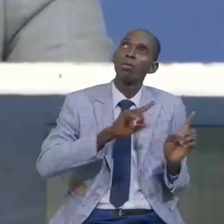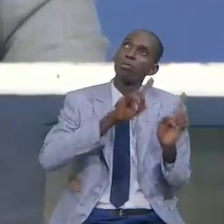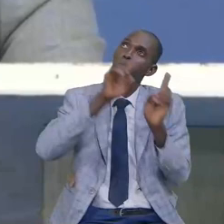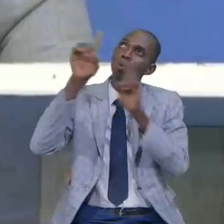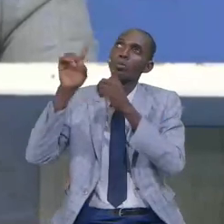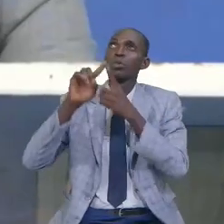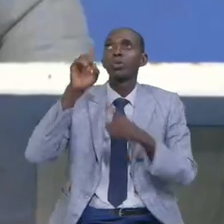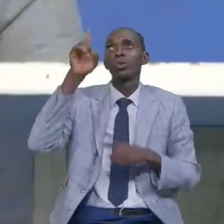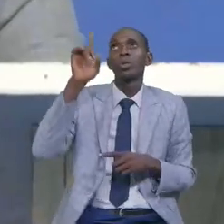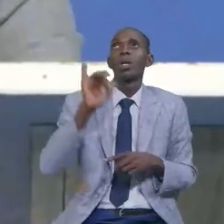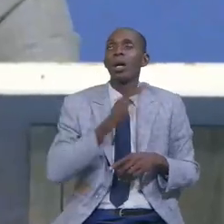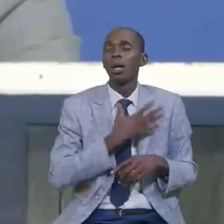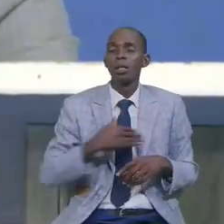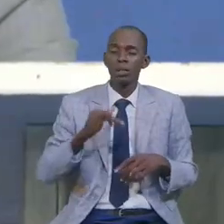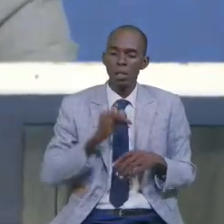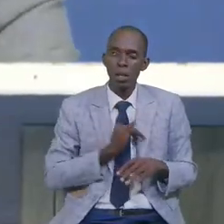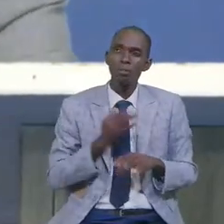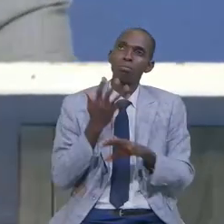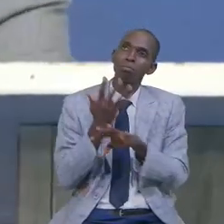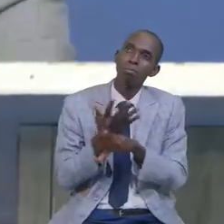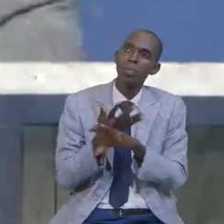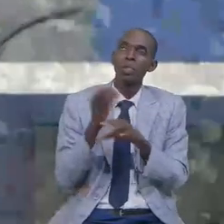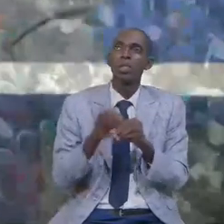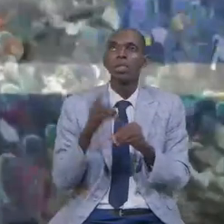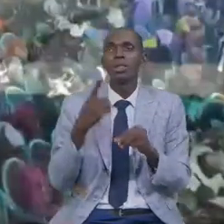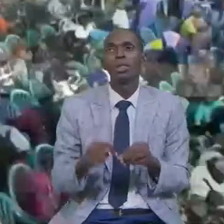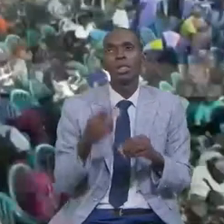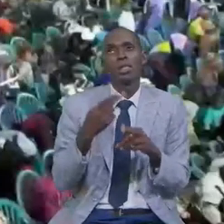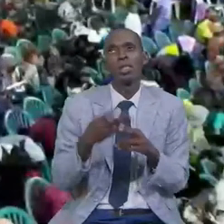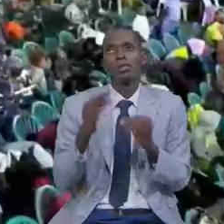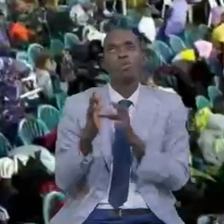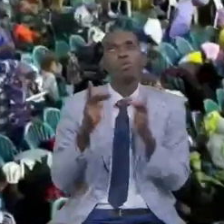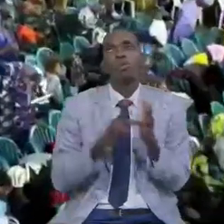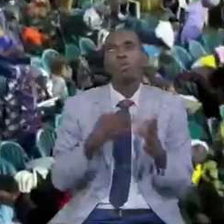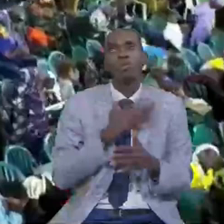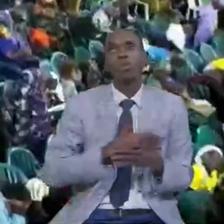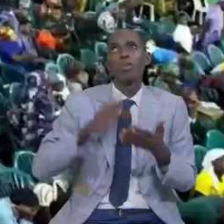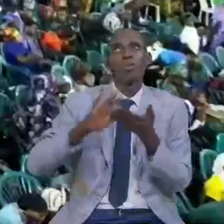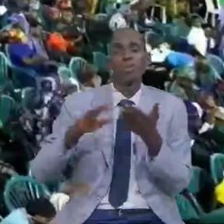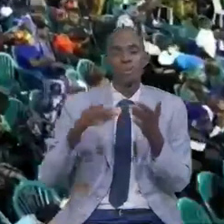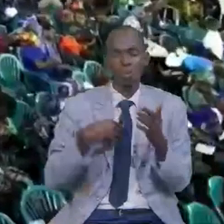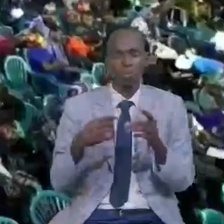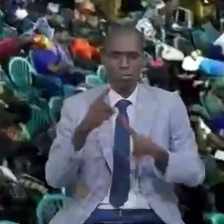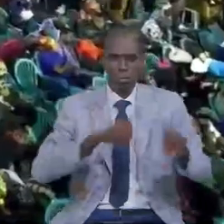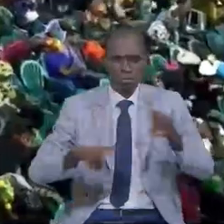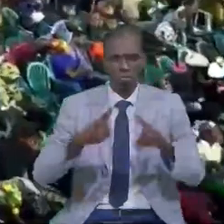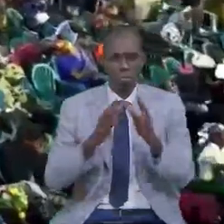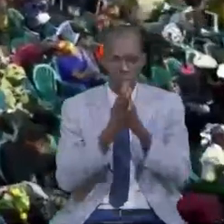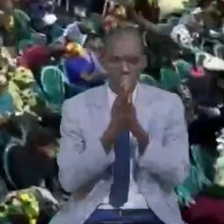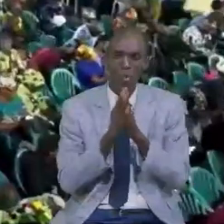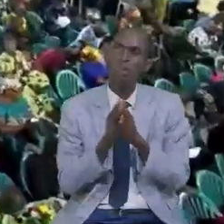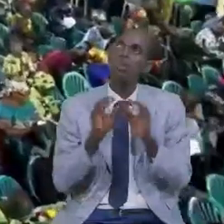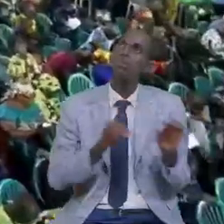plaide au nom de Jésus-Christ. Pardonne-moi, parle au Seigneur maintenant. Affranchis-moi,